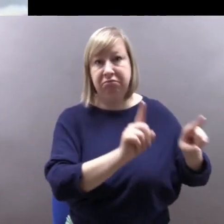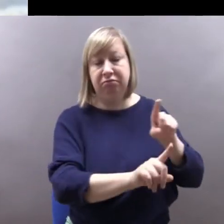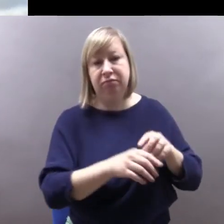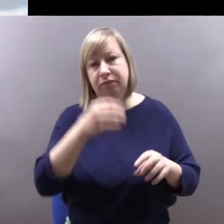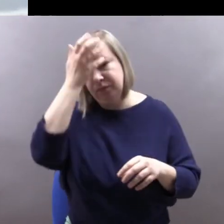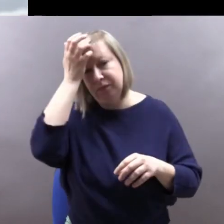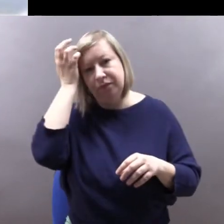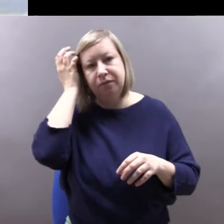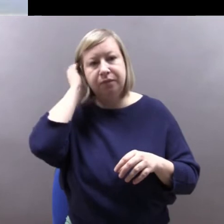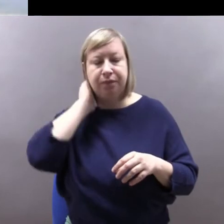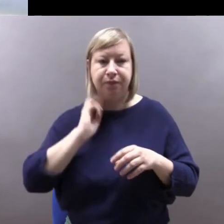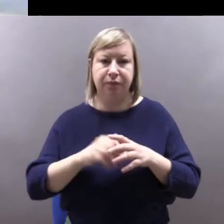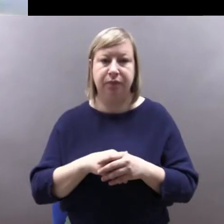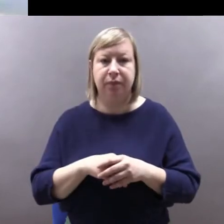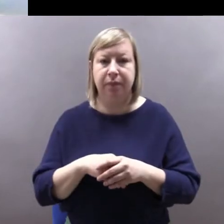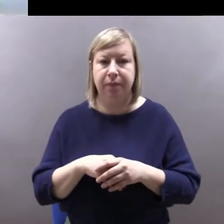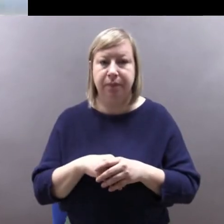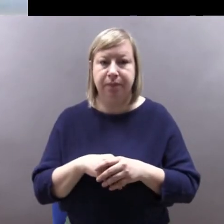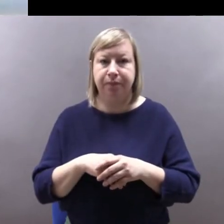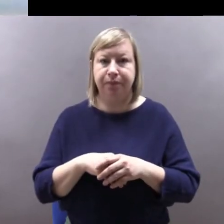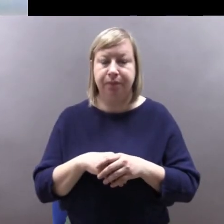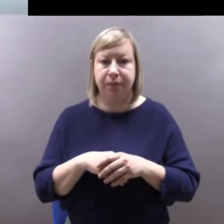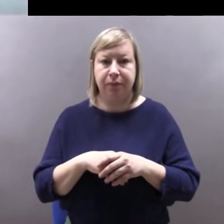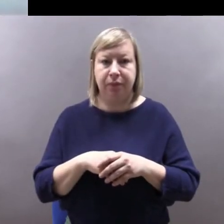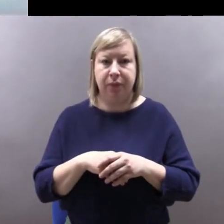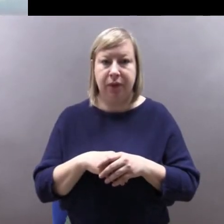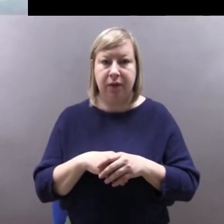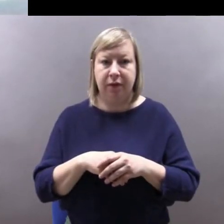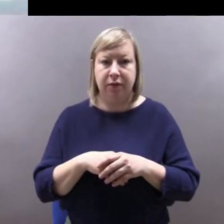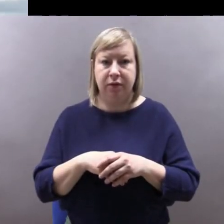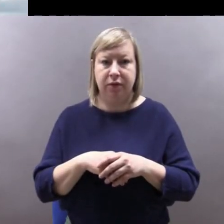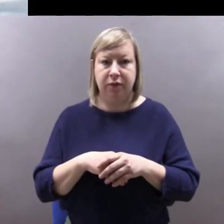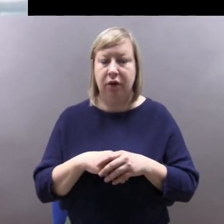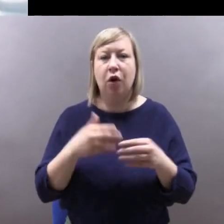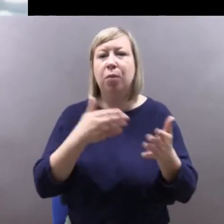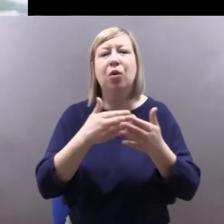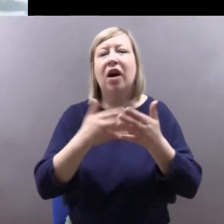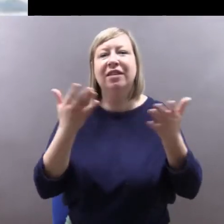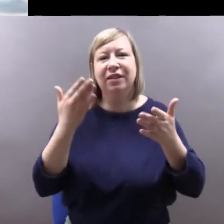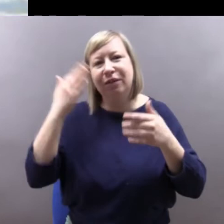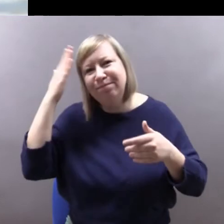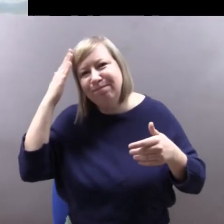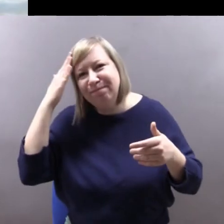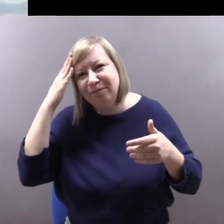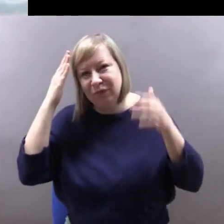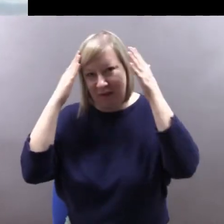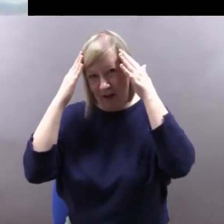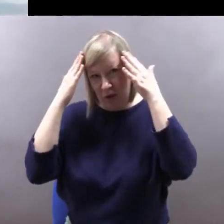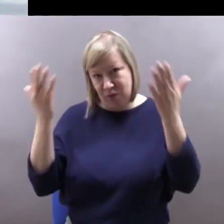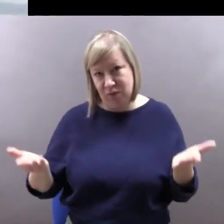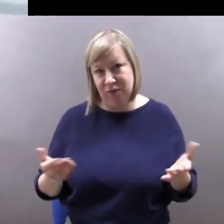tak? Czy marketingowego i tak dalej, i tak dalej. Więc no, to są trochę wszystko takie też blokady w głowie, tak? Takie